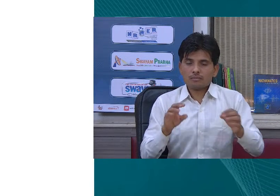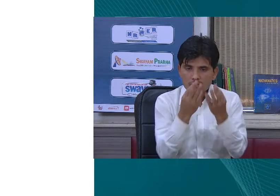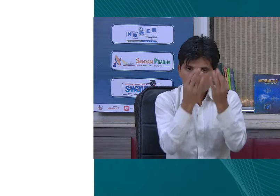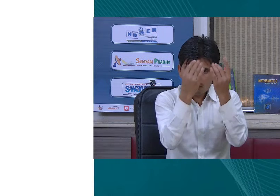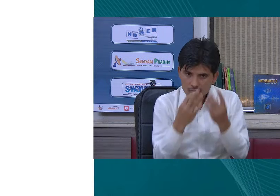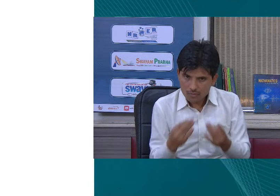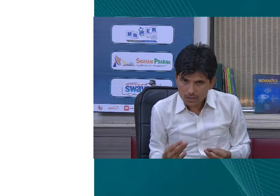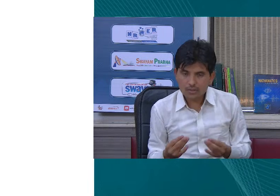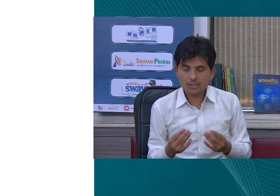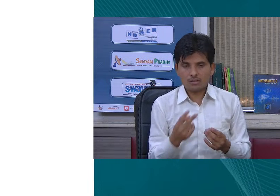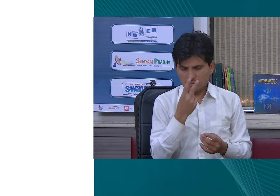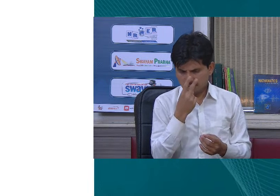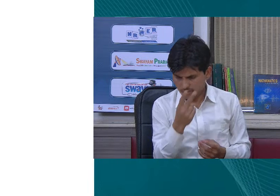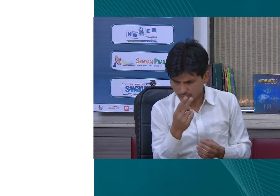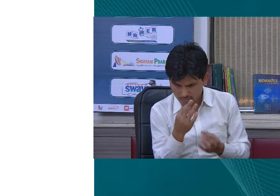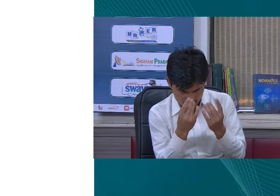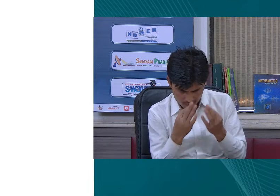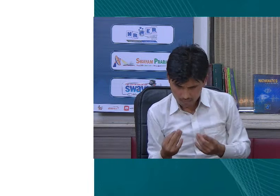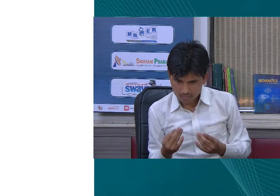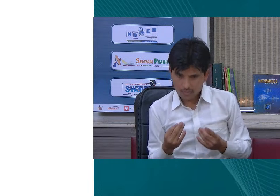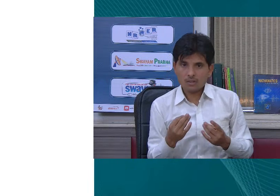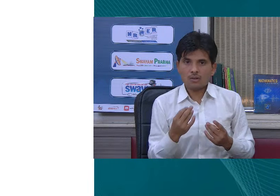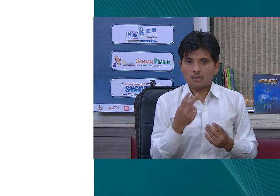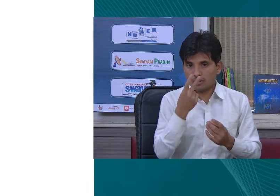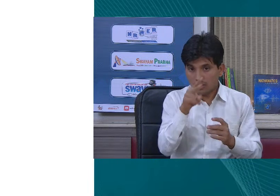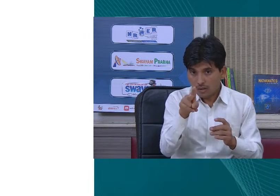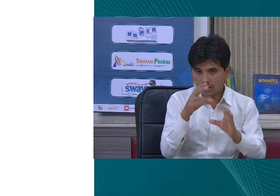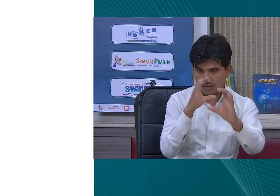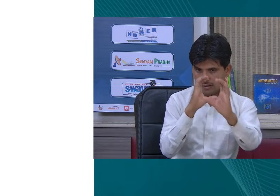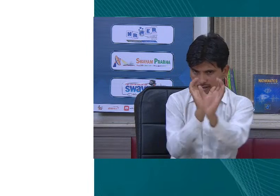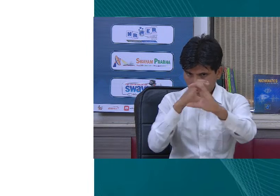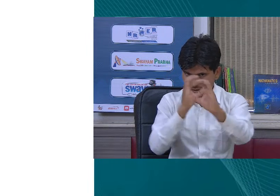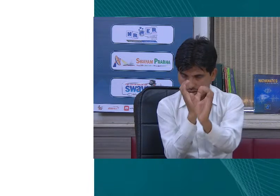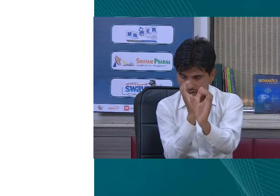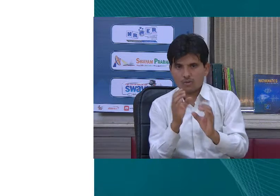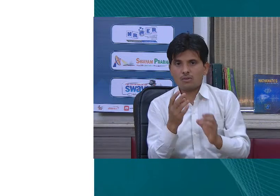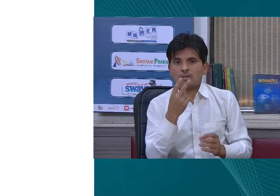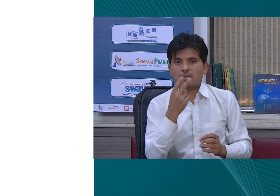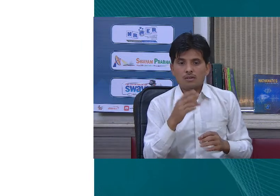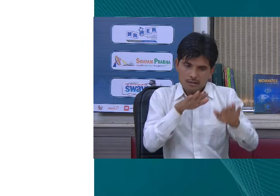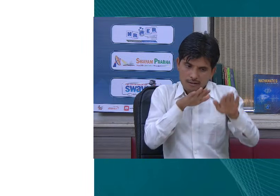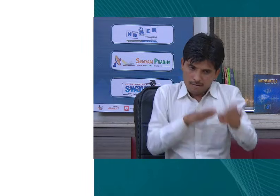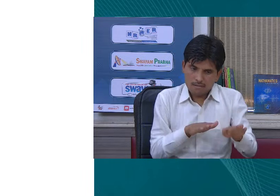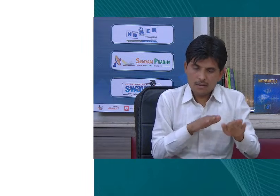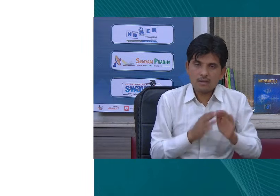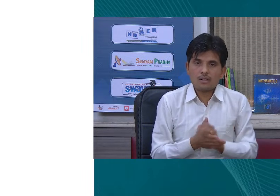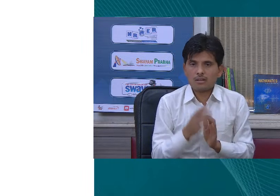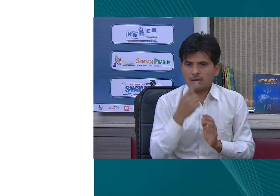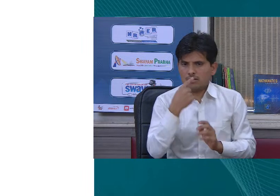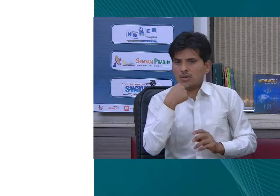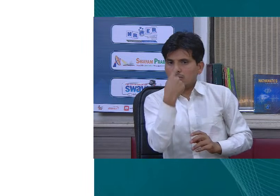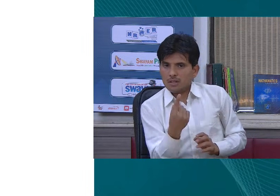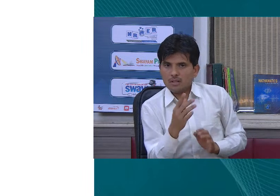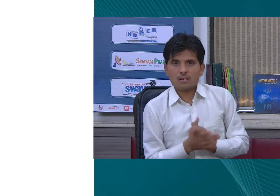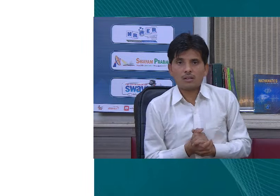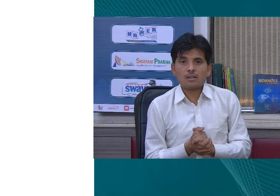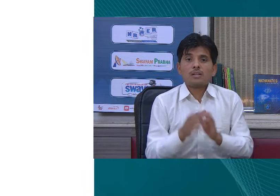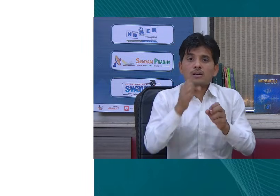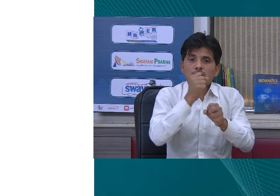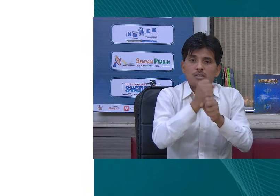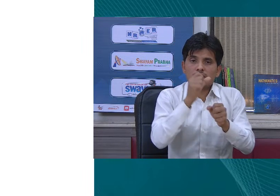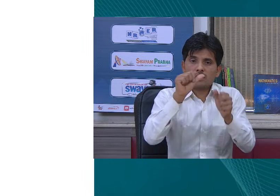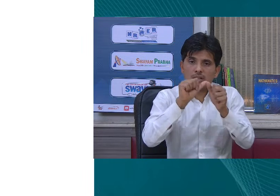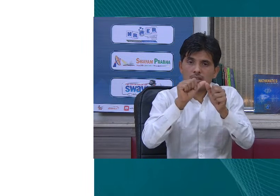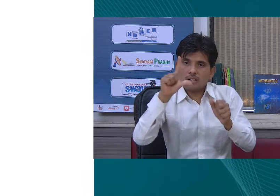मैथमेटिकल कैलकुलेशन करते हैं, और उन्हीं कैलकुलेशन के बेस पर वो बताते हैं कि